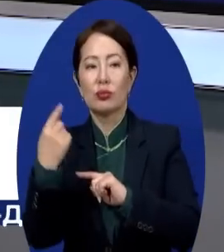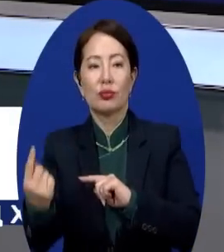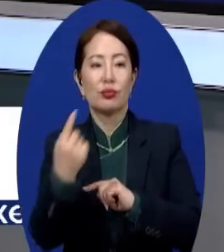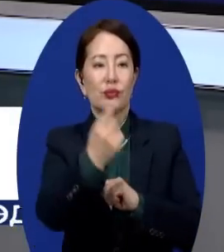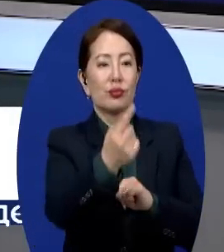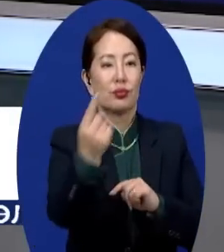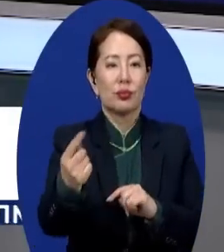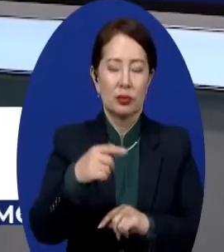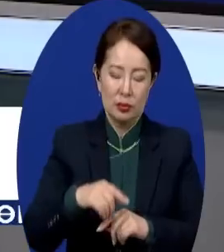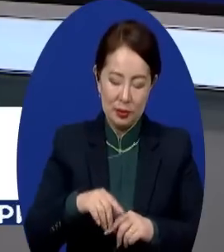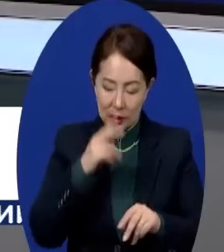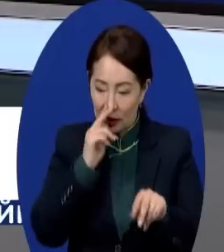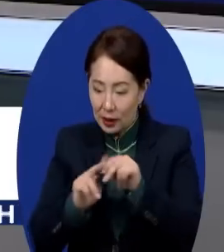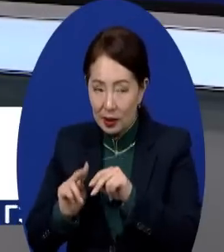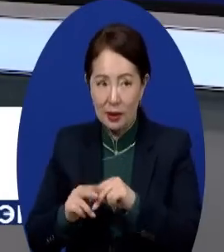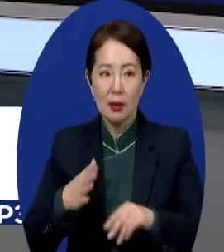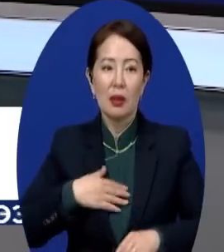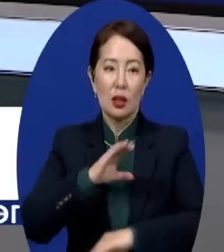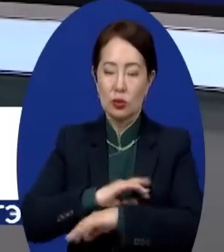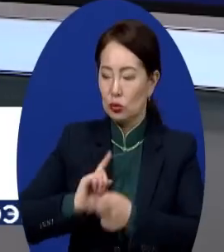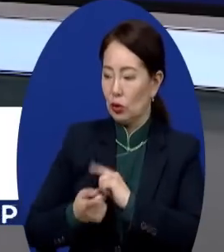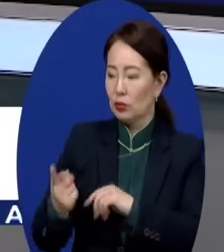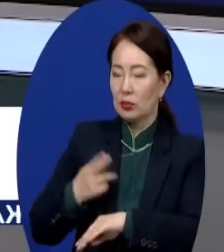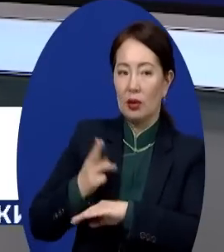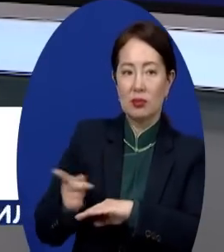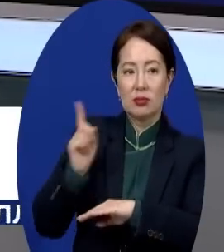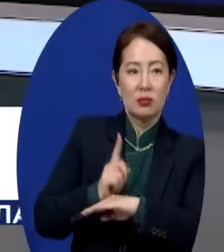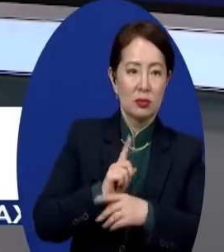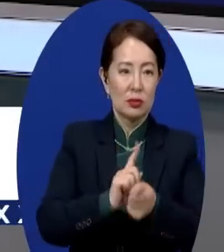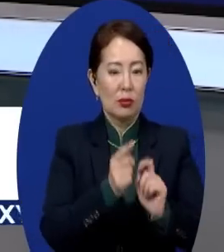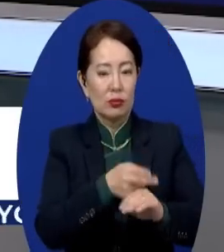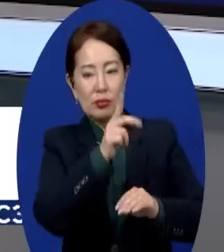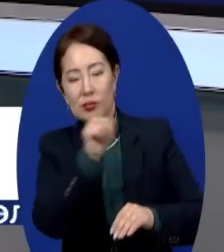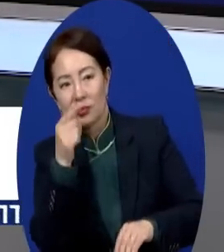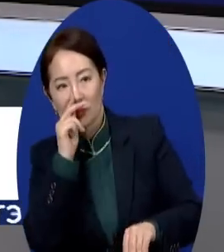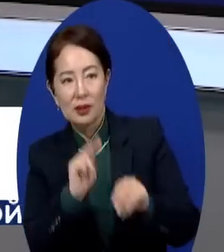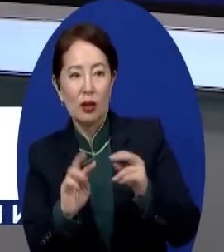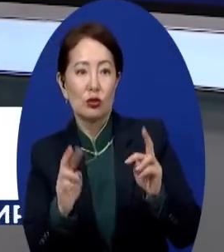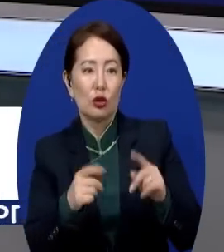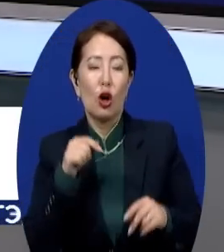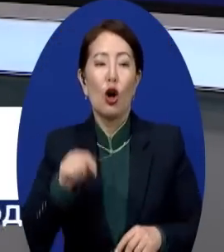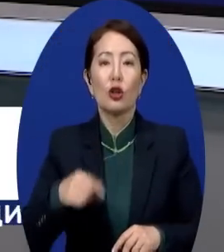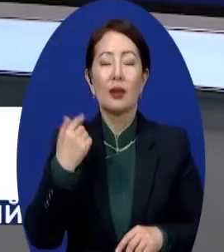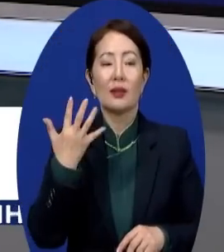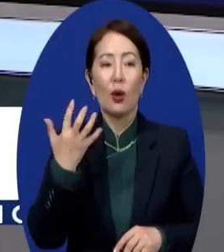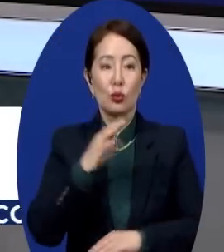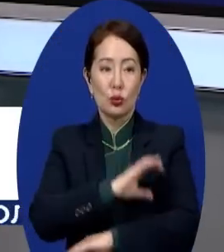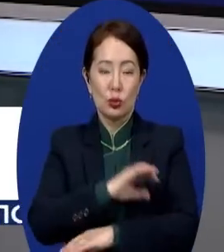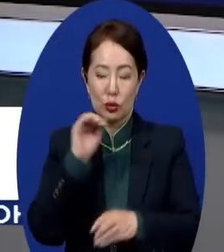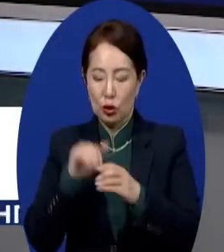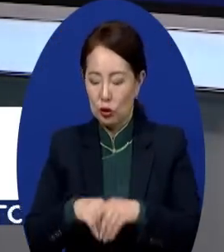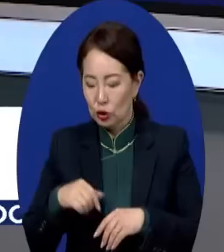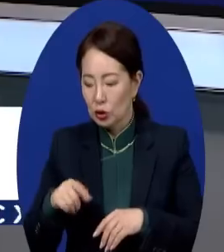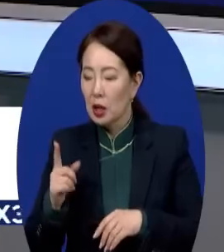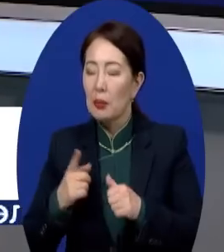байгаа. Тэгээ тойрог системээр одоо манай сургууль дээр өөрний сургууль эрхлэгч хэмтчлэр яваад бие биенийг янж байгаа. Тэгээ бидний өнөөдөр 5 дугаар сургууль дээр очиход 149-р